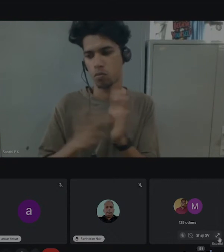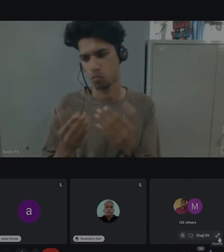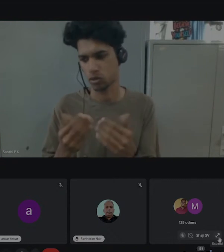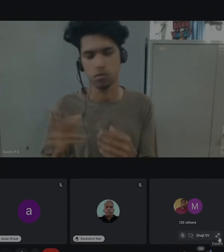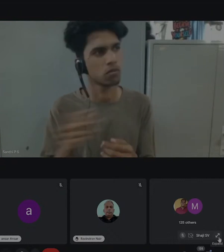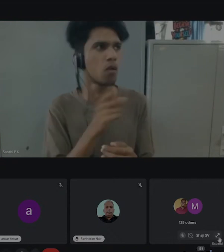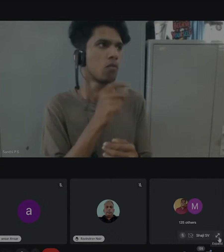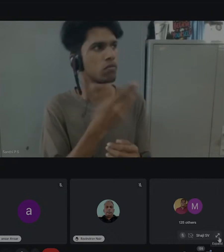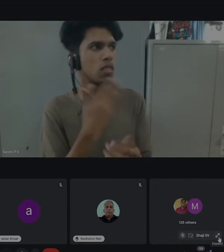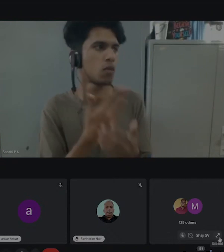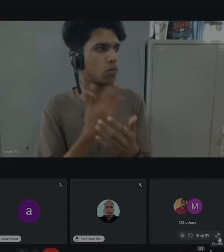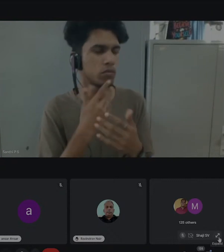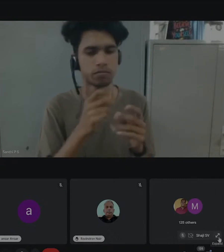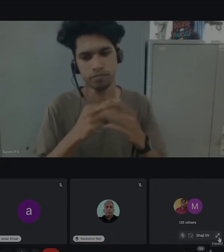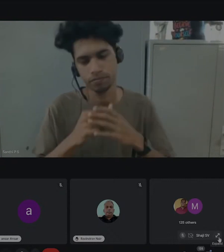യു.